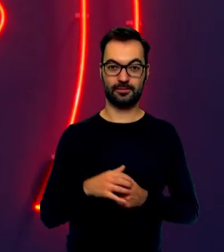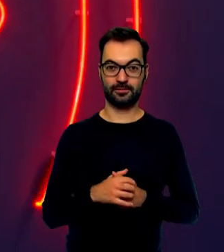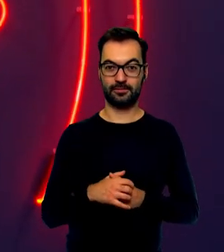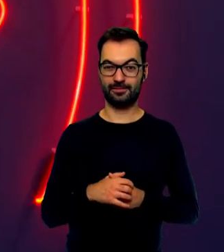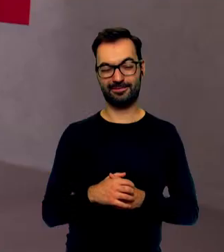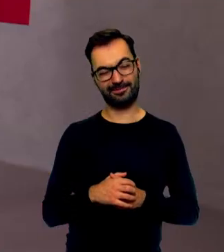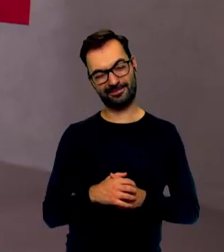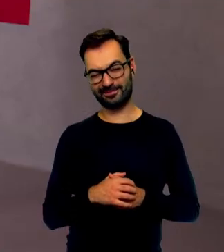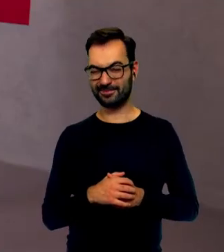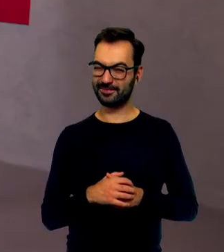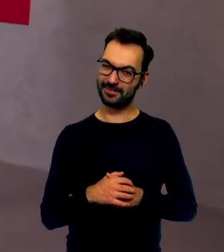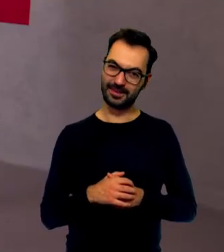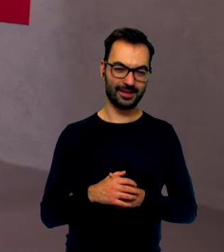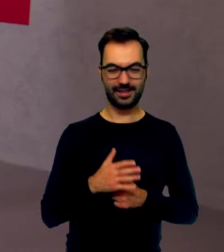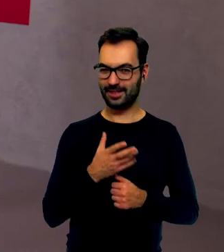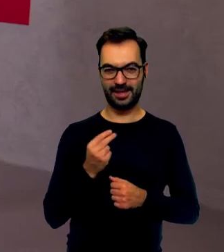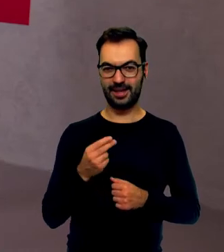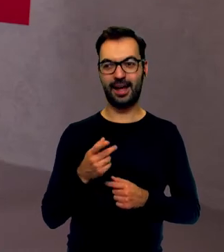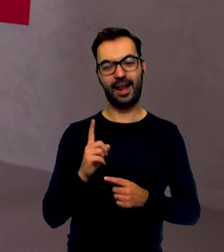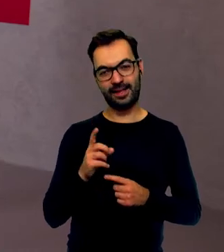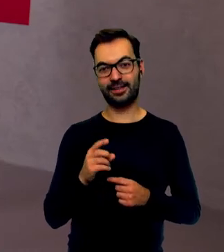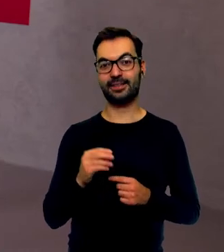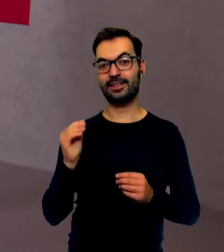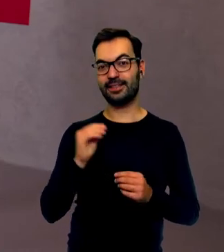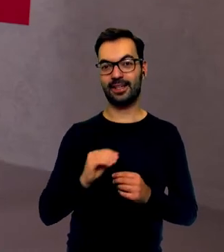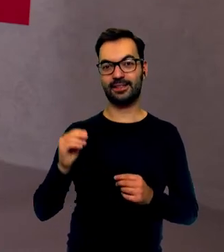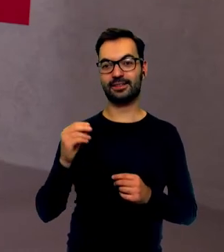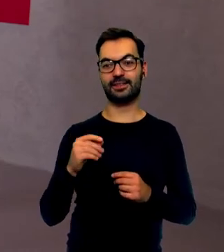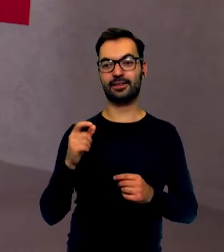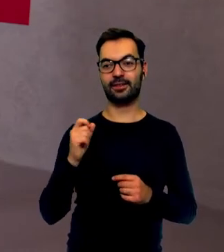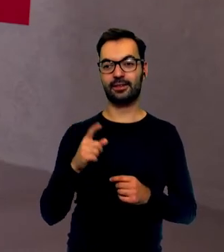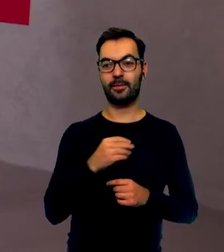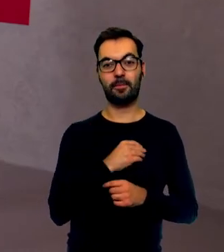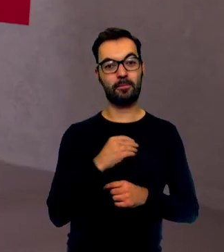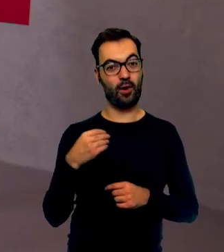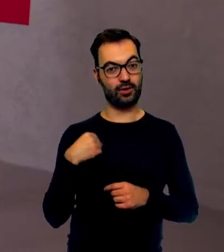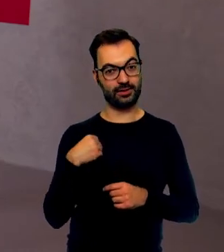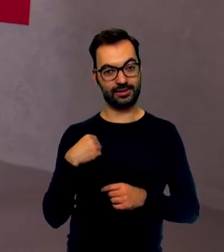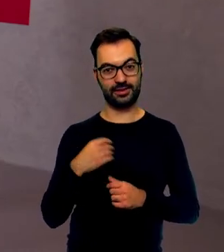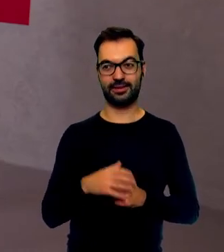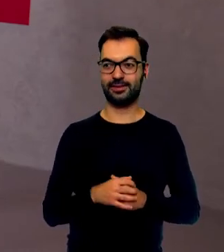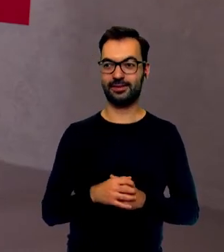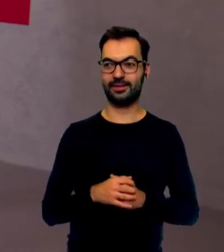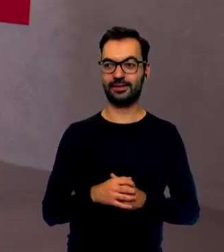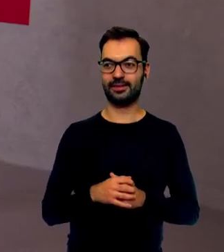przykład. No, akurat Junga nie wymieniła, ale jeszcze pojawiło się polskie nazwisko.